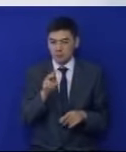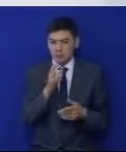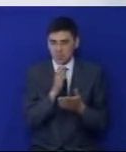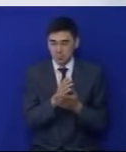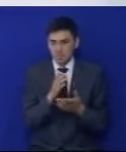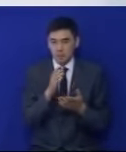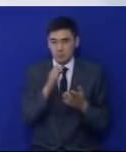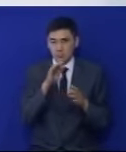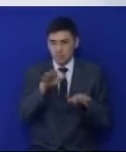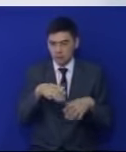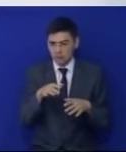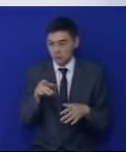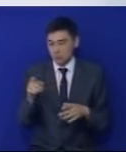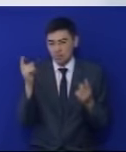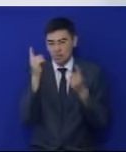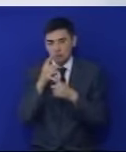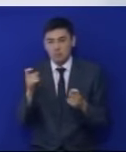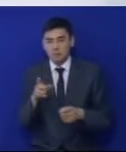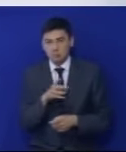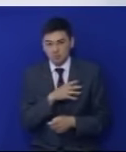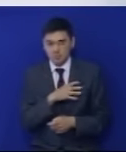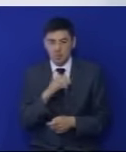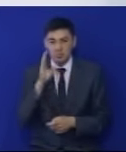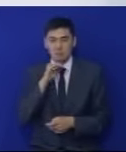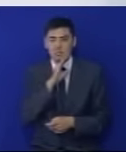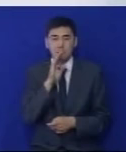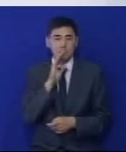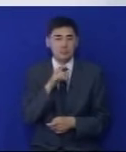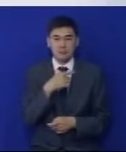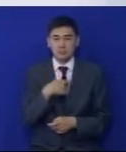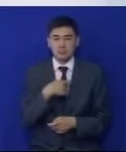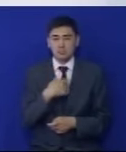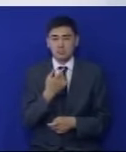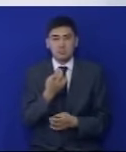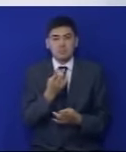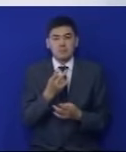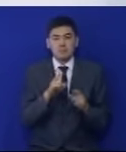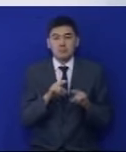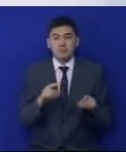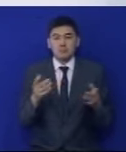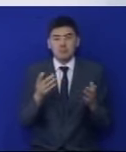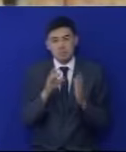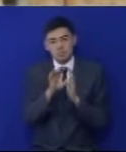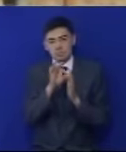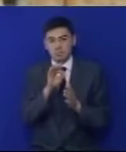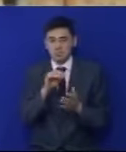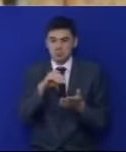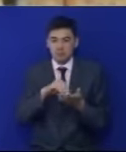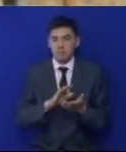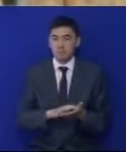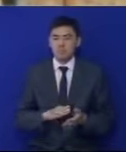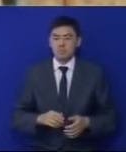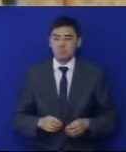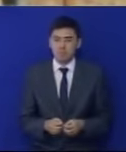туралы ақпараттарын жариялаған. Ата-аналарға тек керекті балабақшаны таңдау ғана қалады. Биыл